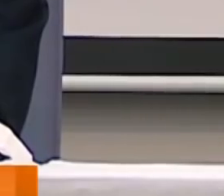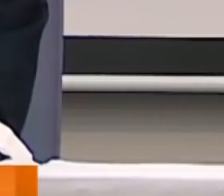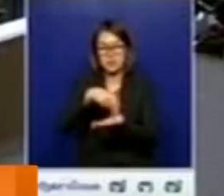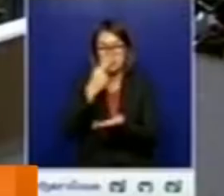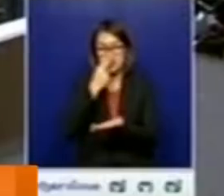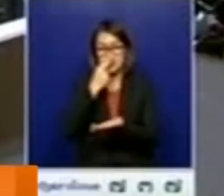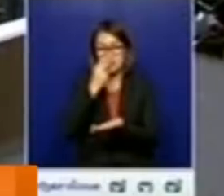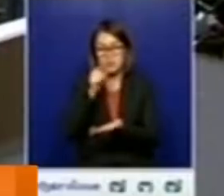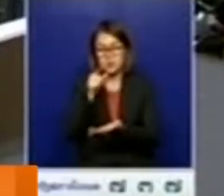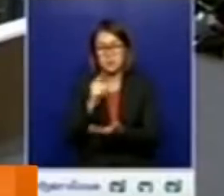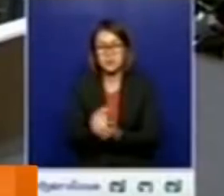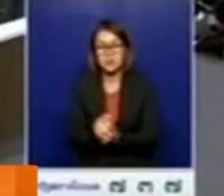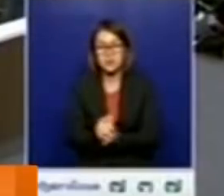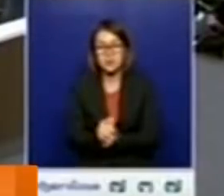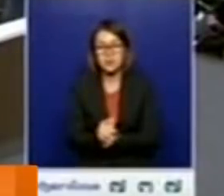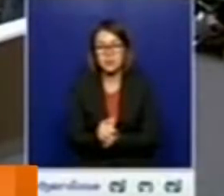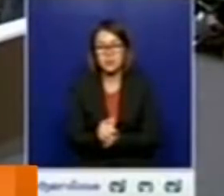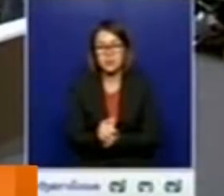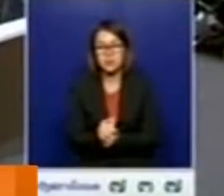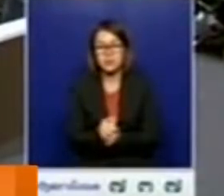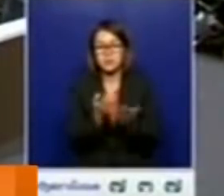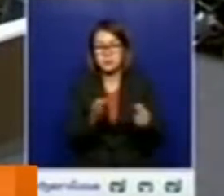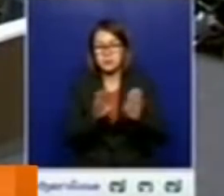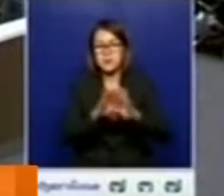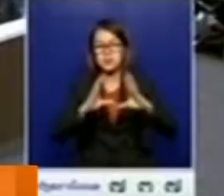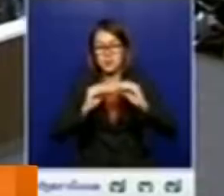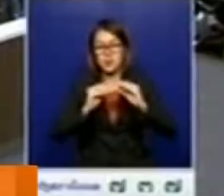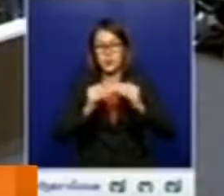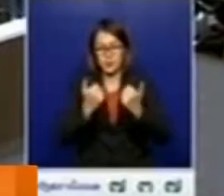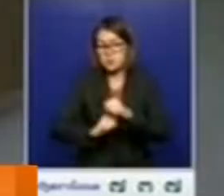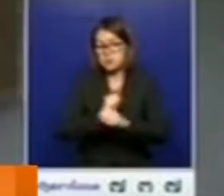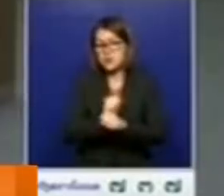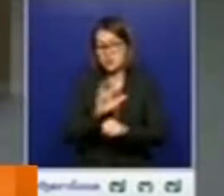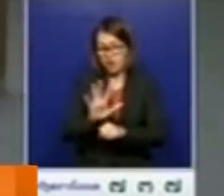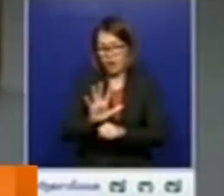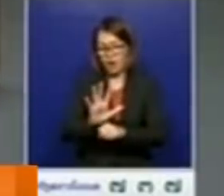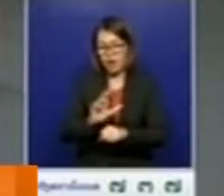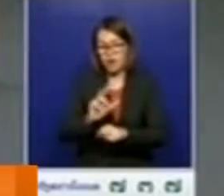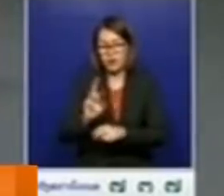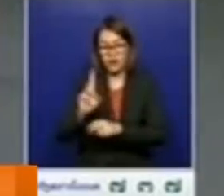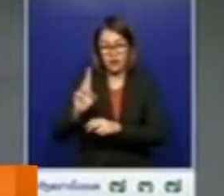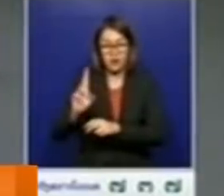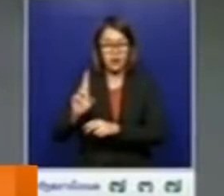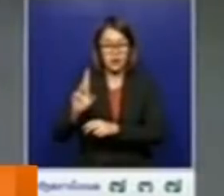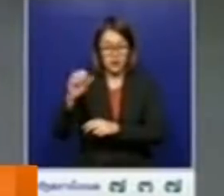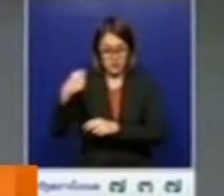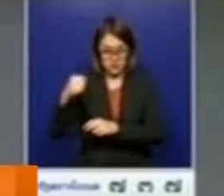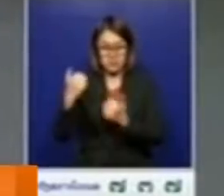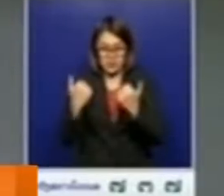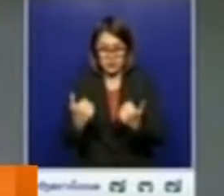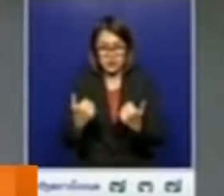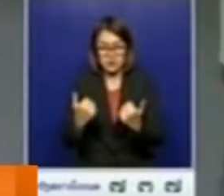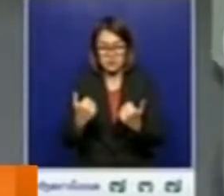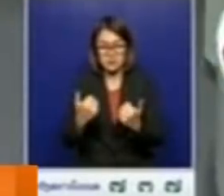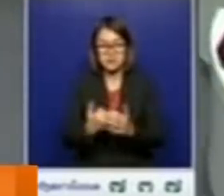ขึ้นนะครับดังนั้นการให้ปลายในสภารอบนี้เนี่ยมันจะเข้าไปในแบบที่ทุกคนมีอารมณ์กันนะครับอารมณ์ที่ผมเชื่อประชาธิปัตย์กมเหมาะสำหรับเย็บแผลที่